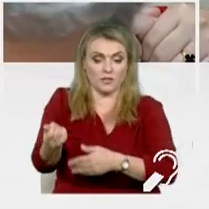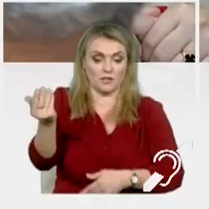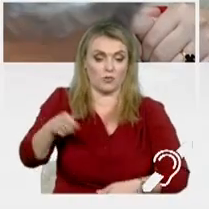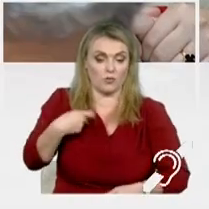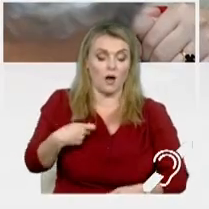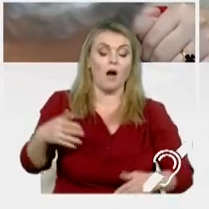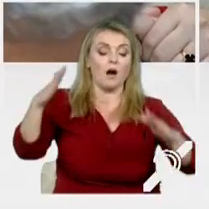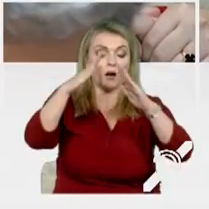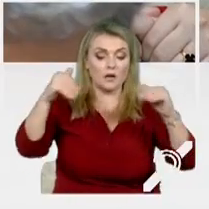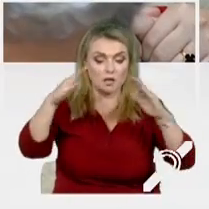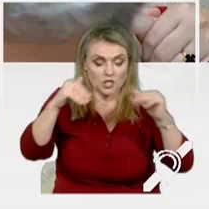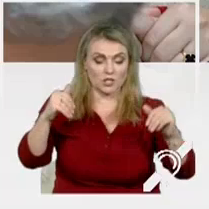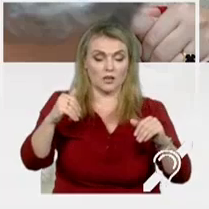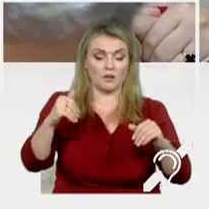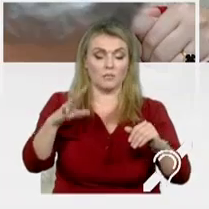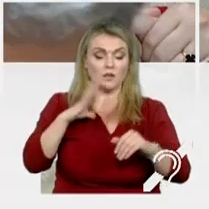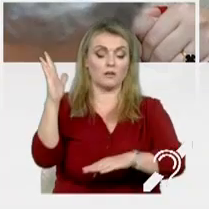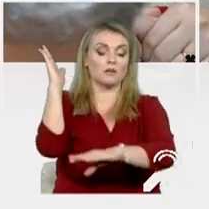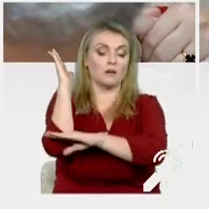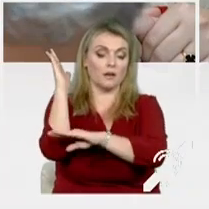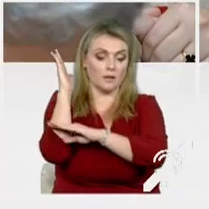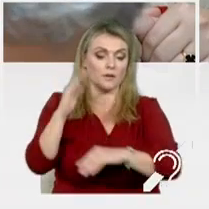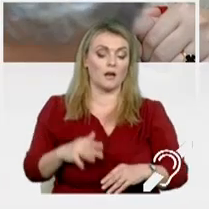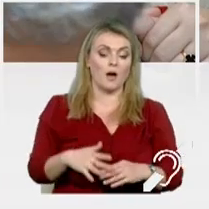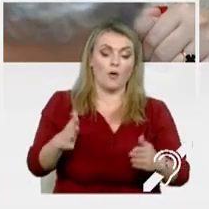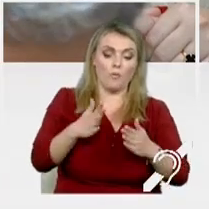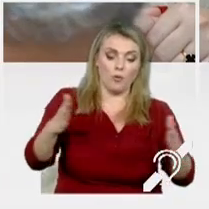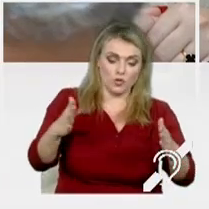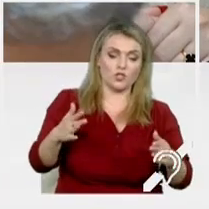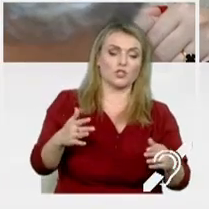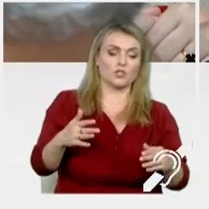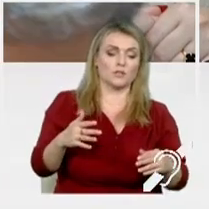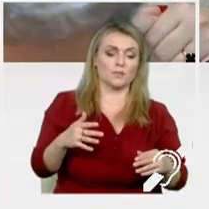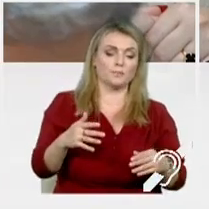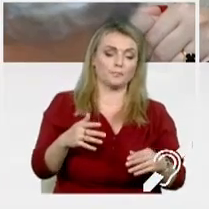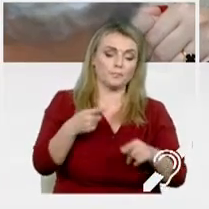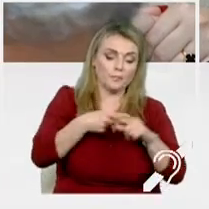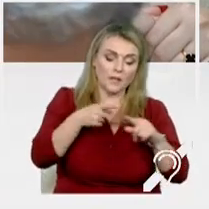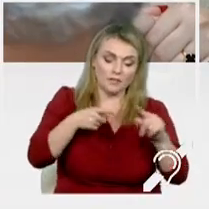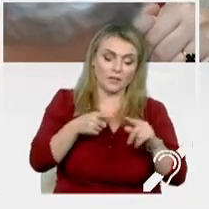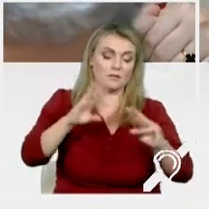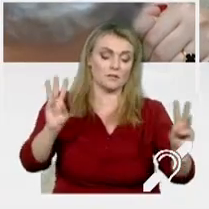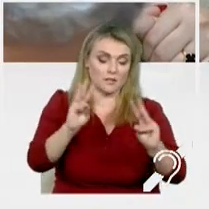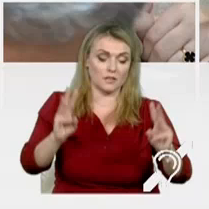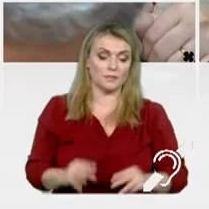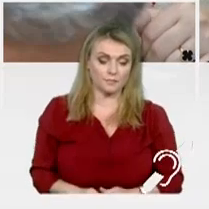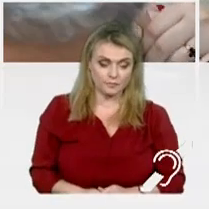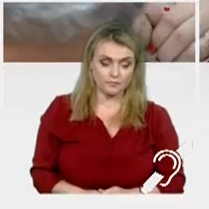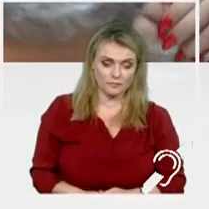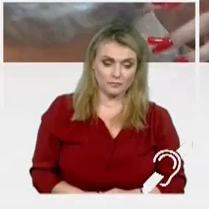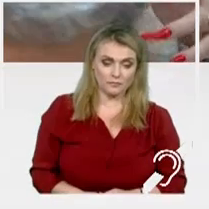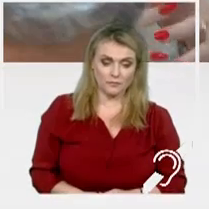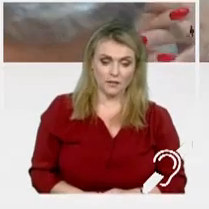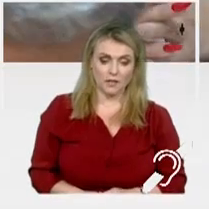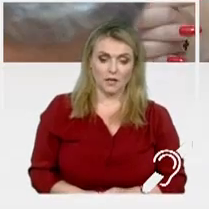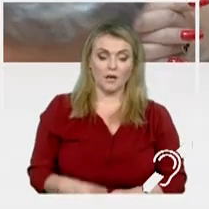din lemn, în mare parte din materiale ușor inflamabile. Vă informez că